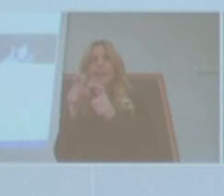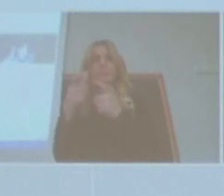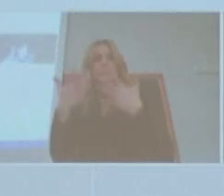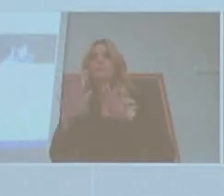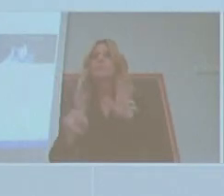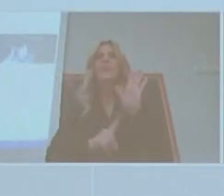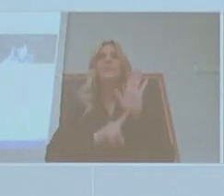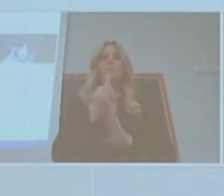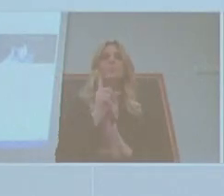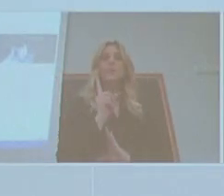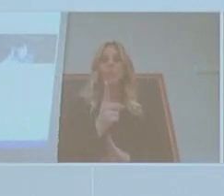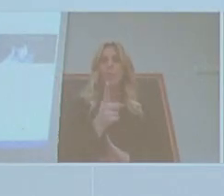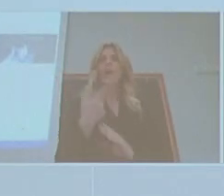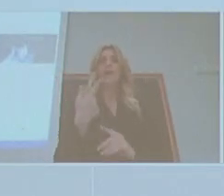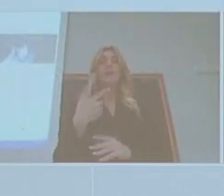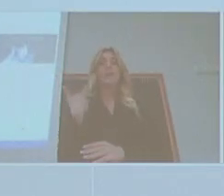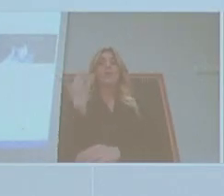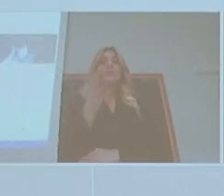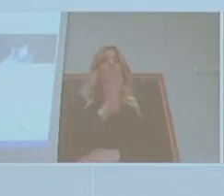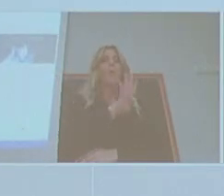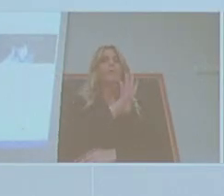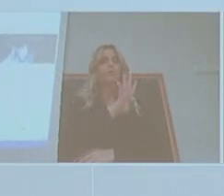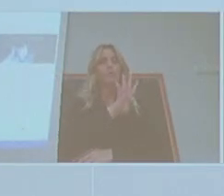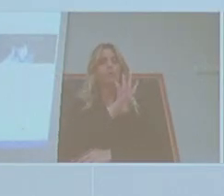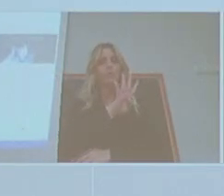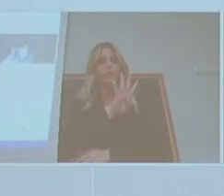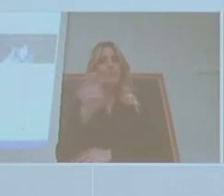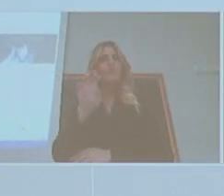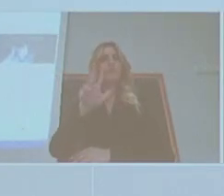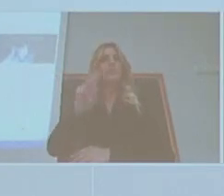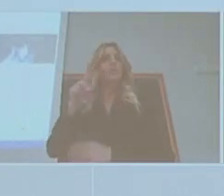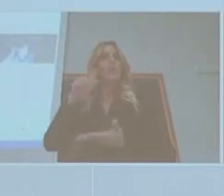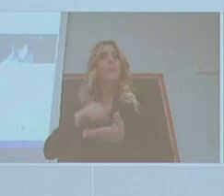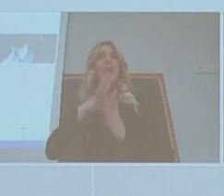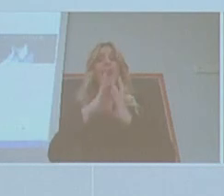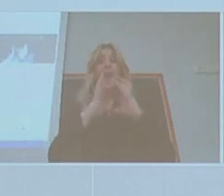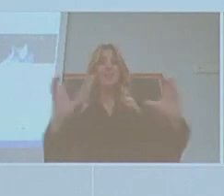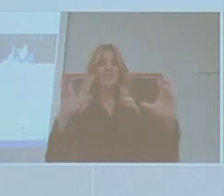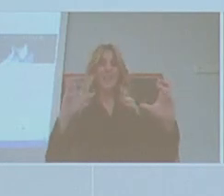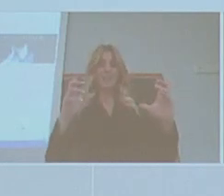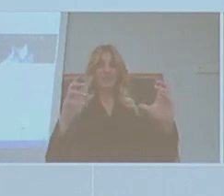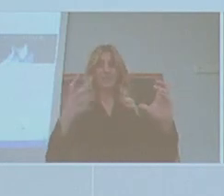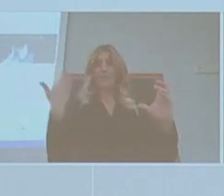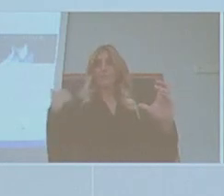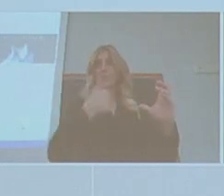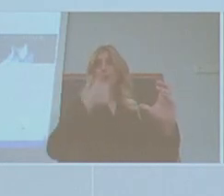emerge che ben più di 441.000 aziende nel quinquennio